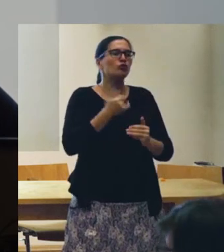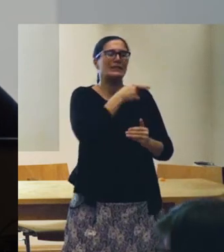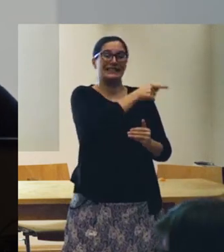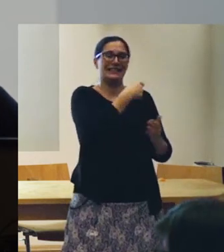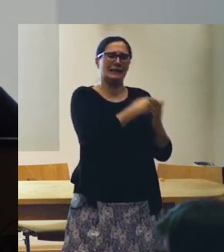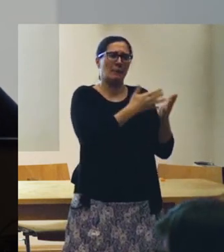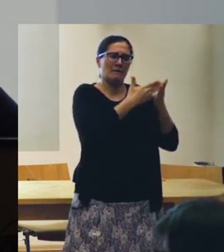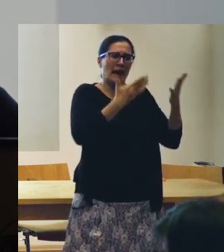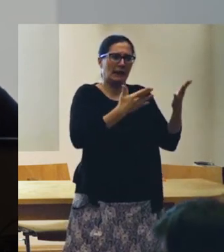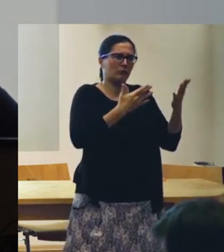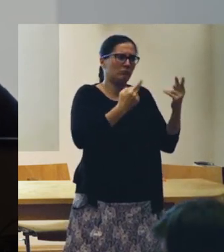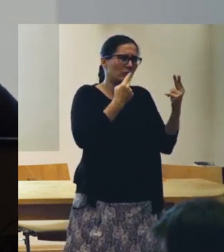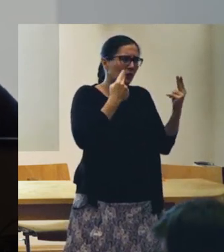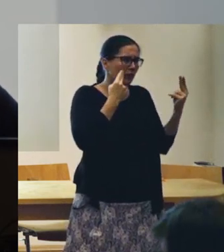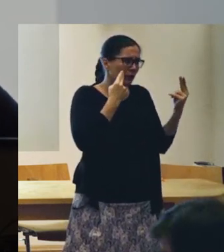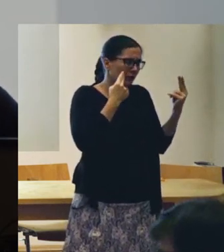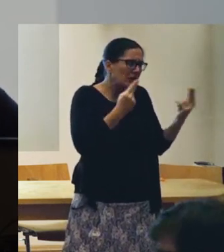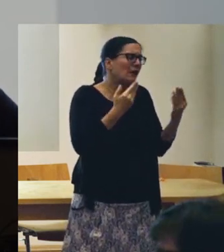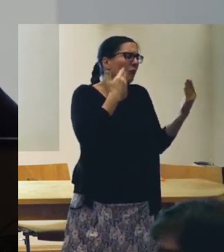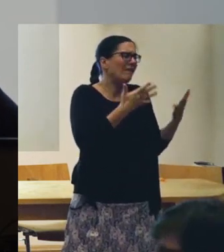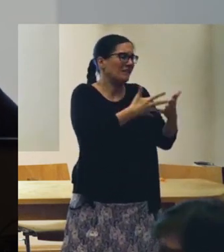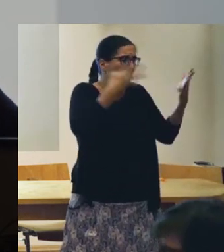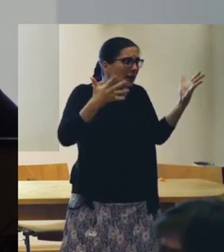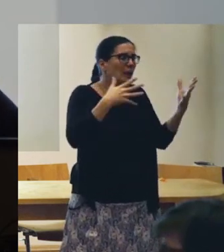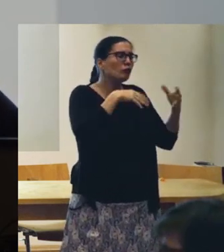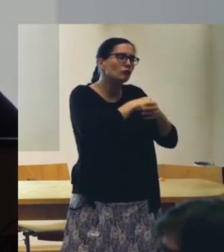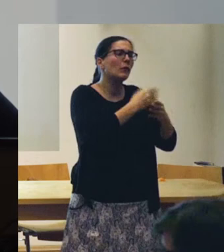pyramidálního charakteru. To znamená, že